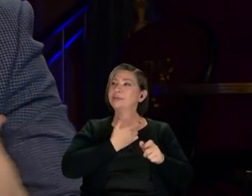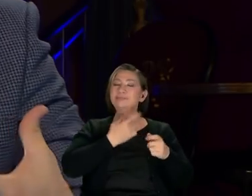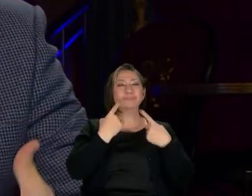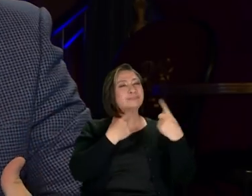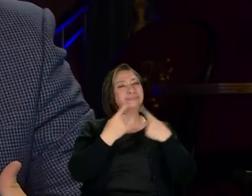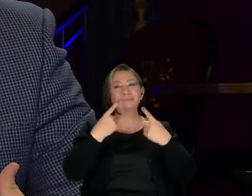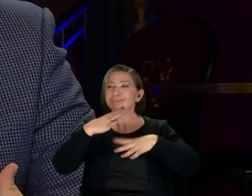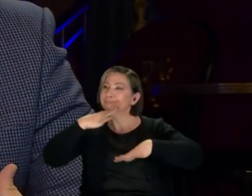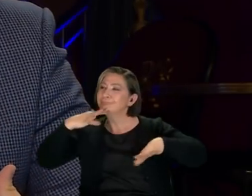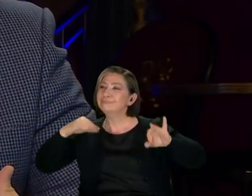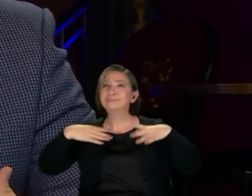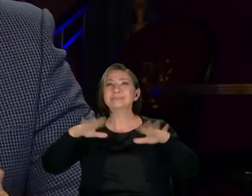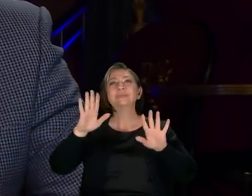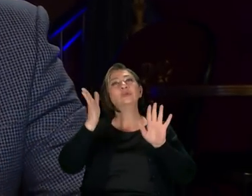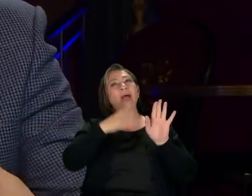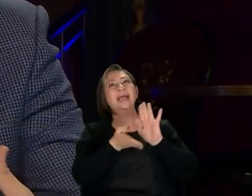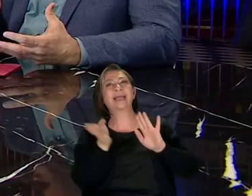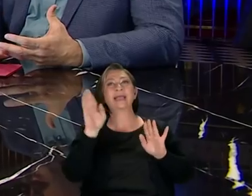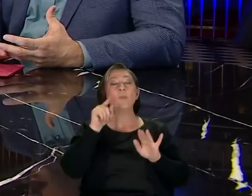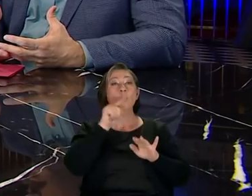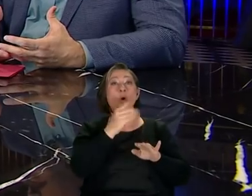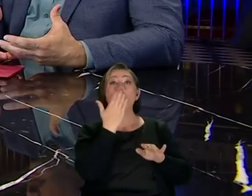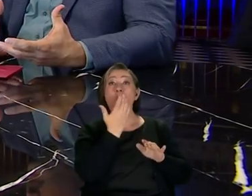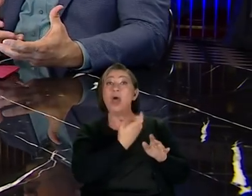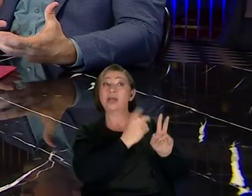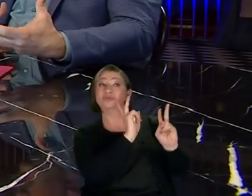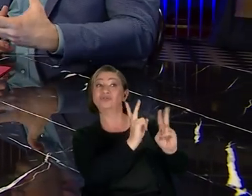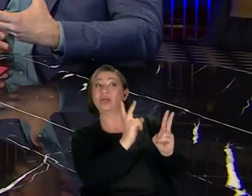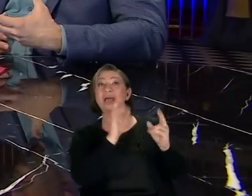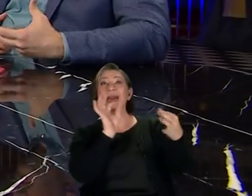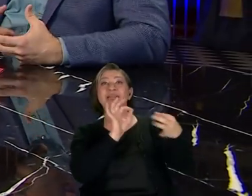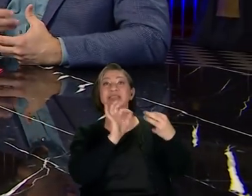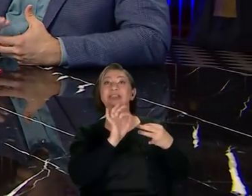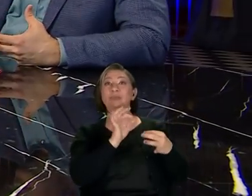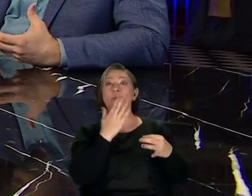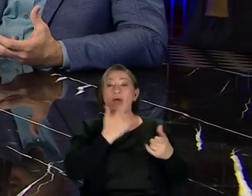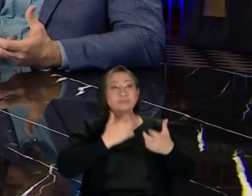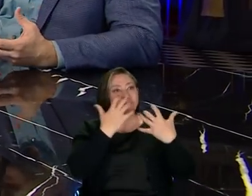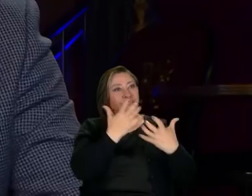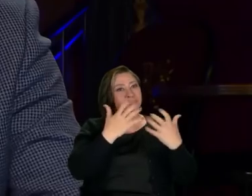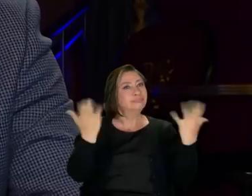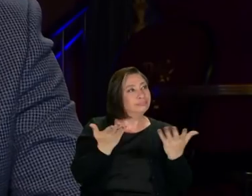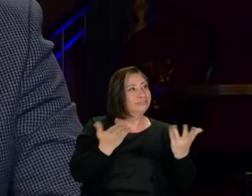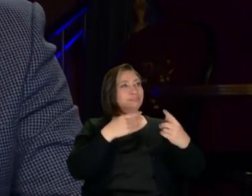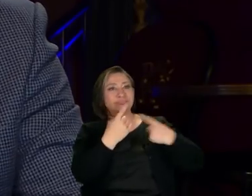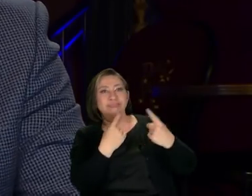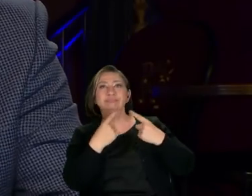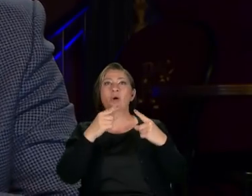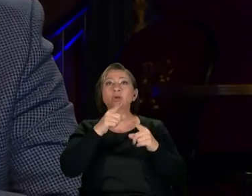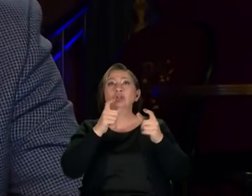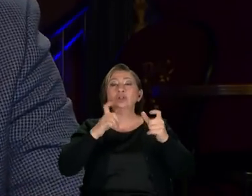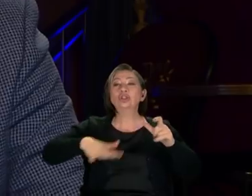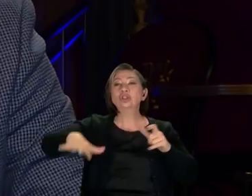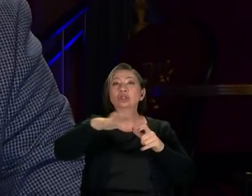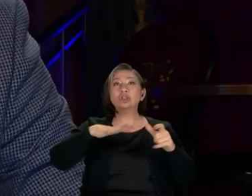görüştü. Sonra tekrar ayrıldı. Ama bu öğrencilere ait. İletişim öğrencileri vardı, onunla ilgilenen çocuklar vardı. Orada